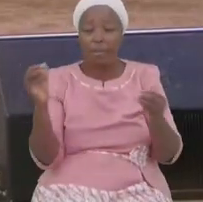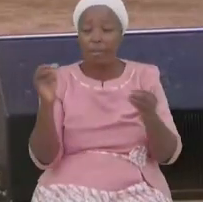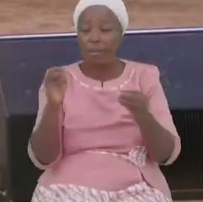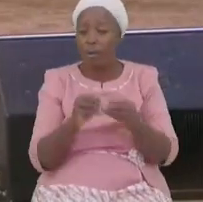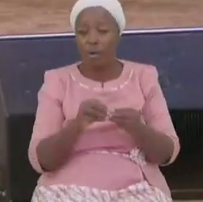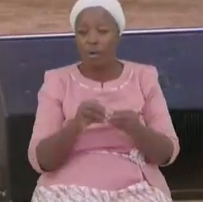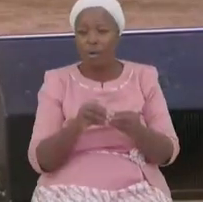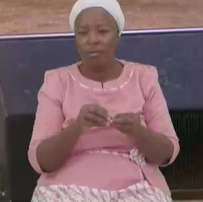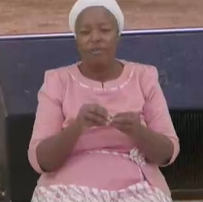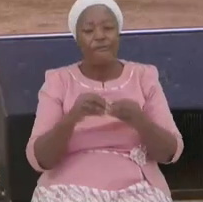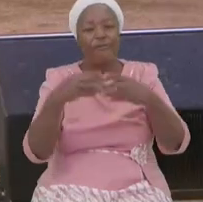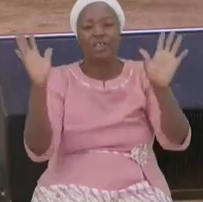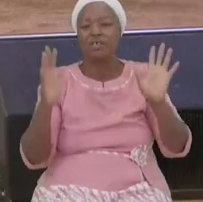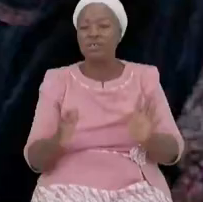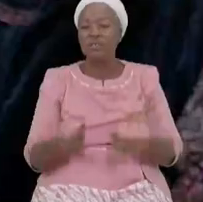C'est terminé.